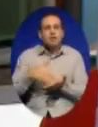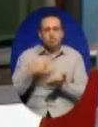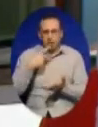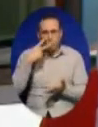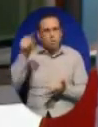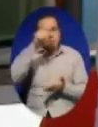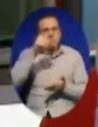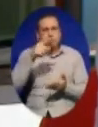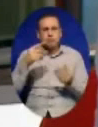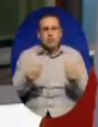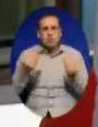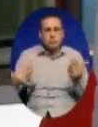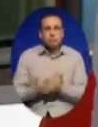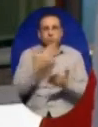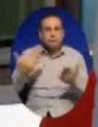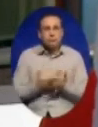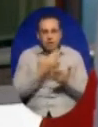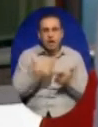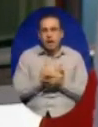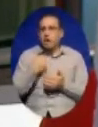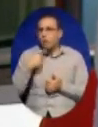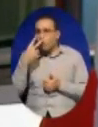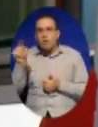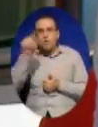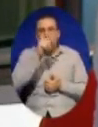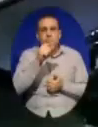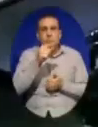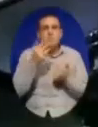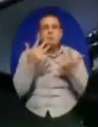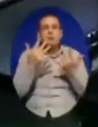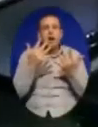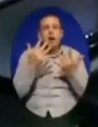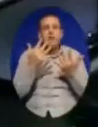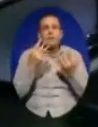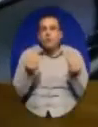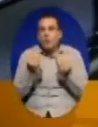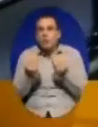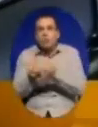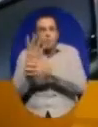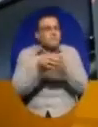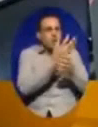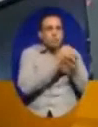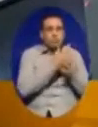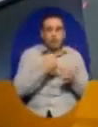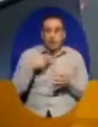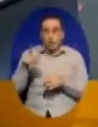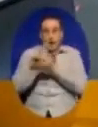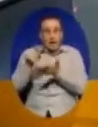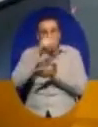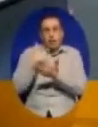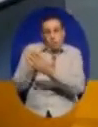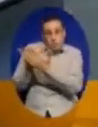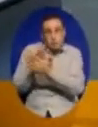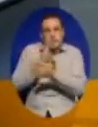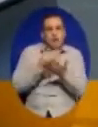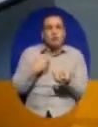תעשיות חדשות, אז אנחנו מכירים מספר תופעות שאנחנו, חלקם אנחנו אימצנו, חלקם אנחנו הוספנו. למשל, העובדה